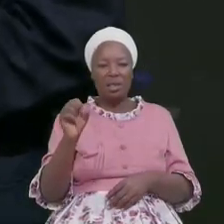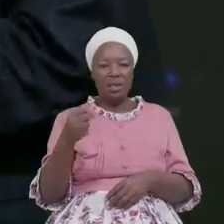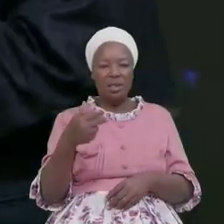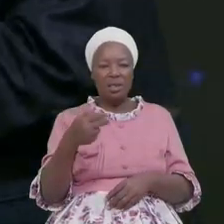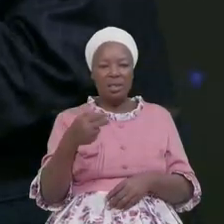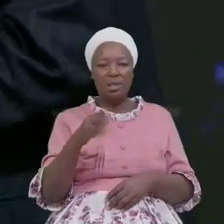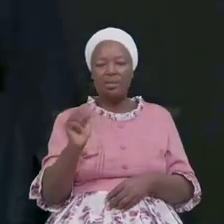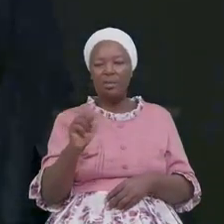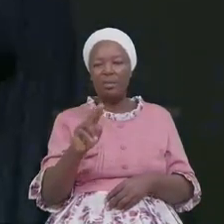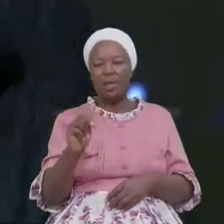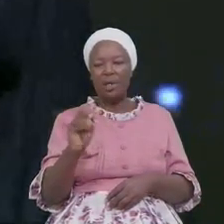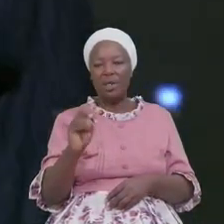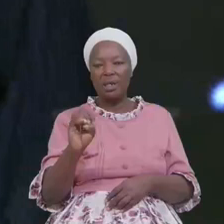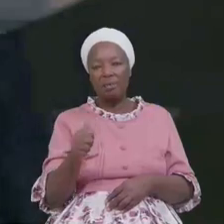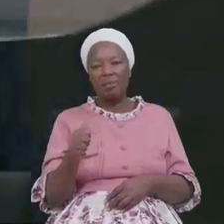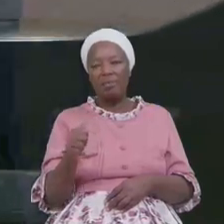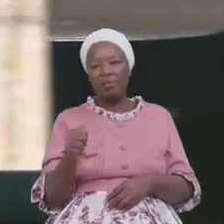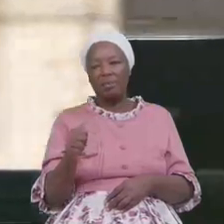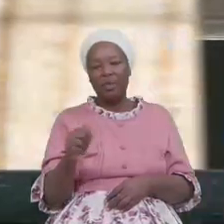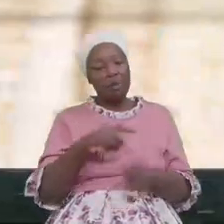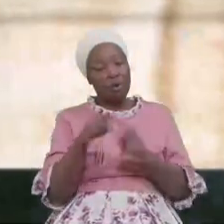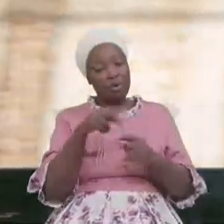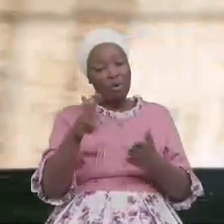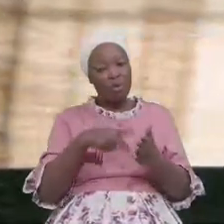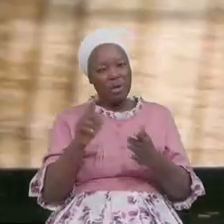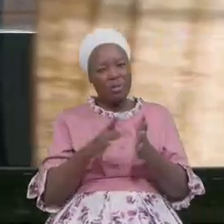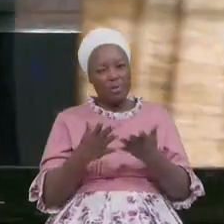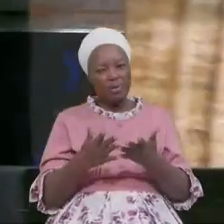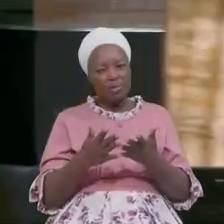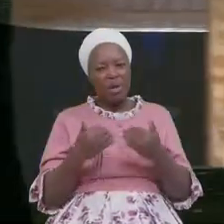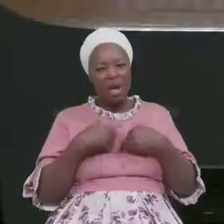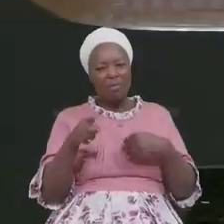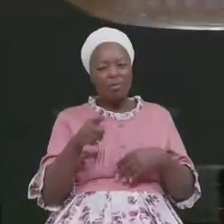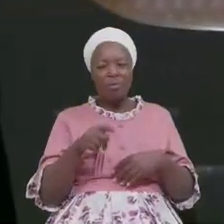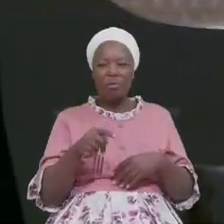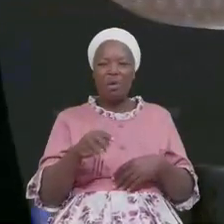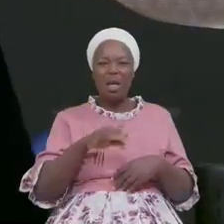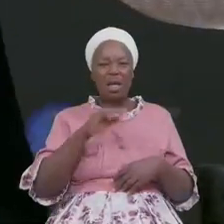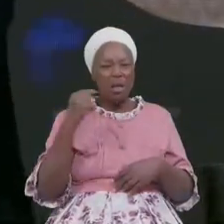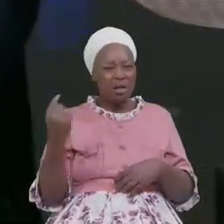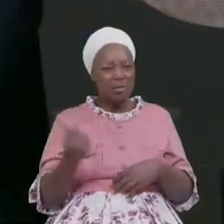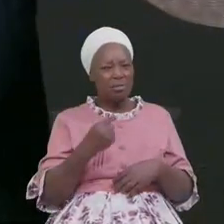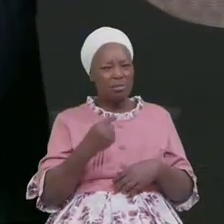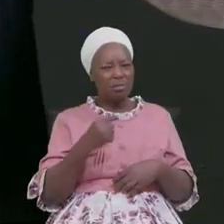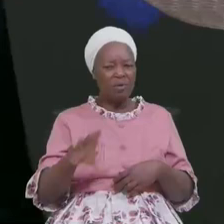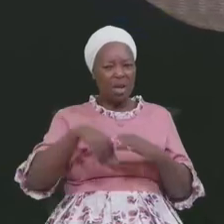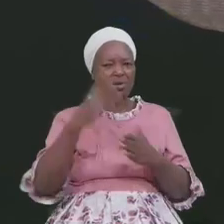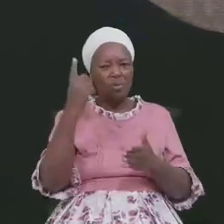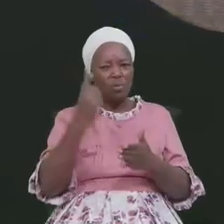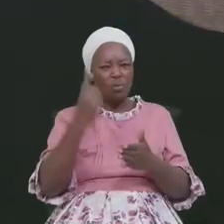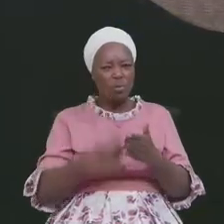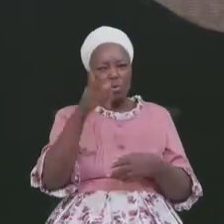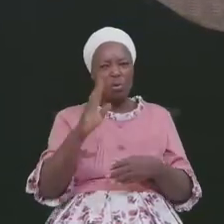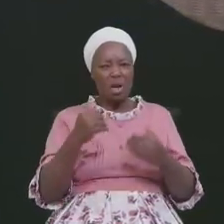Quand tu lis la Bible, est-ce que tu découvres ce que Dieu a dit à ton